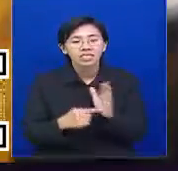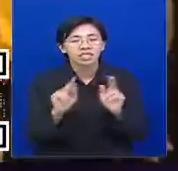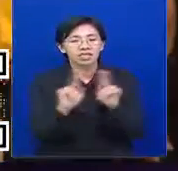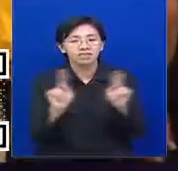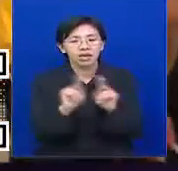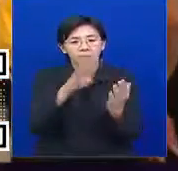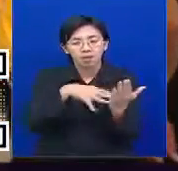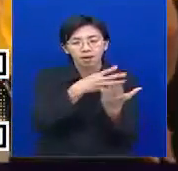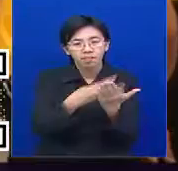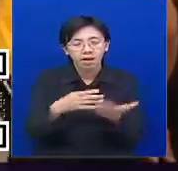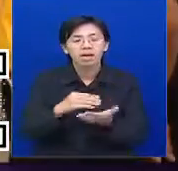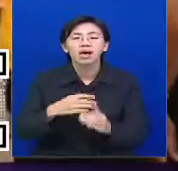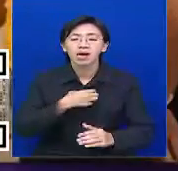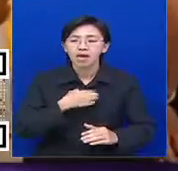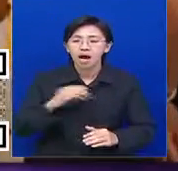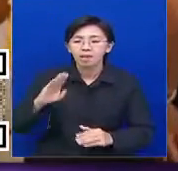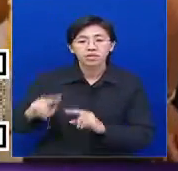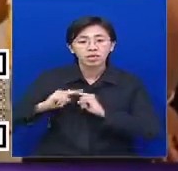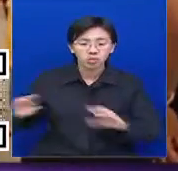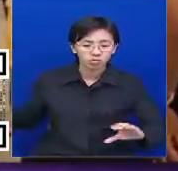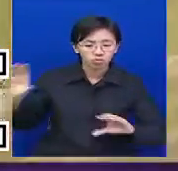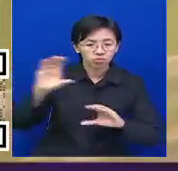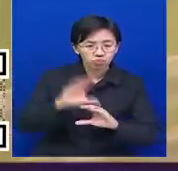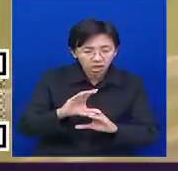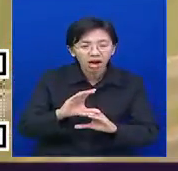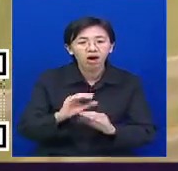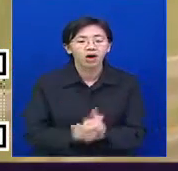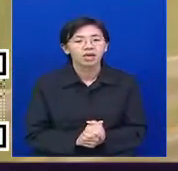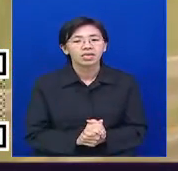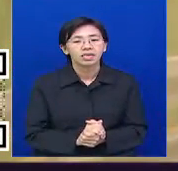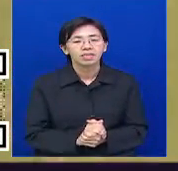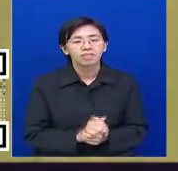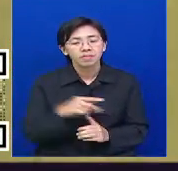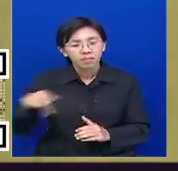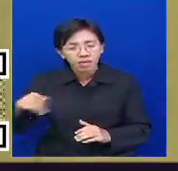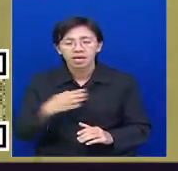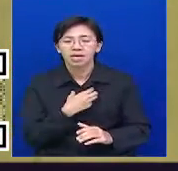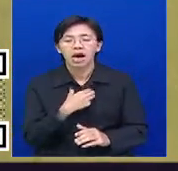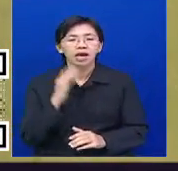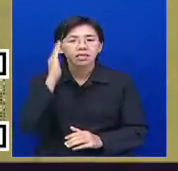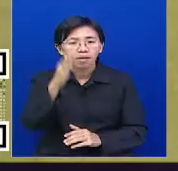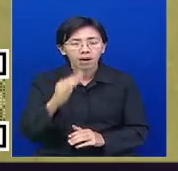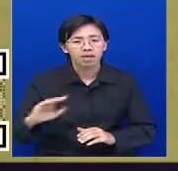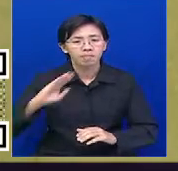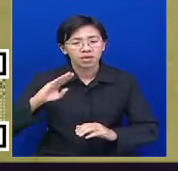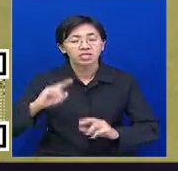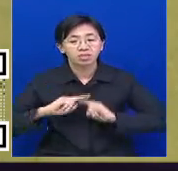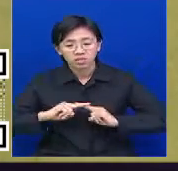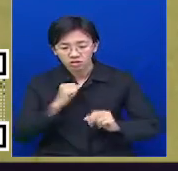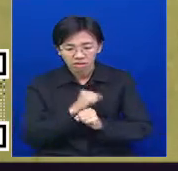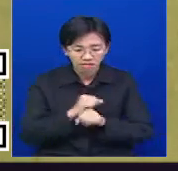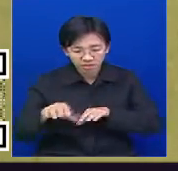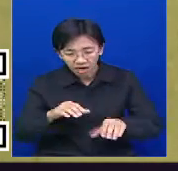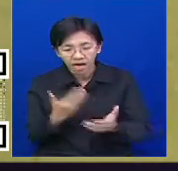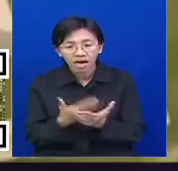ยบายการให้เอกชนร่วมลงทุนในกิจการของรัฐหรือ PPP เพื่อจัดหาเอกชนเข้ามาบริหารและจัดเก็บค่าผ่านท